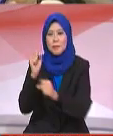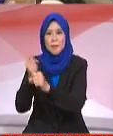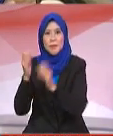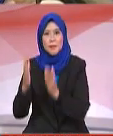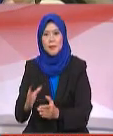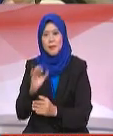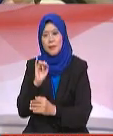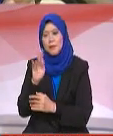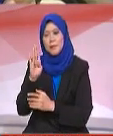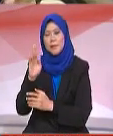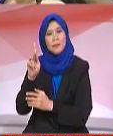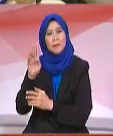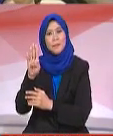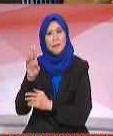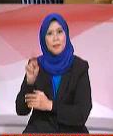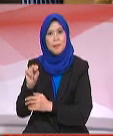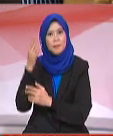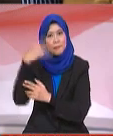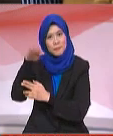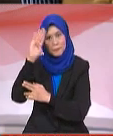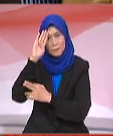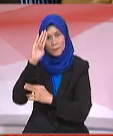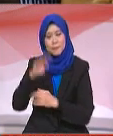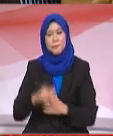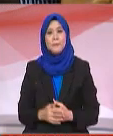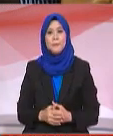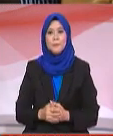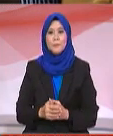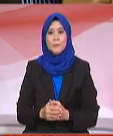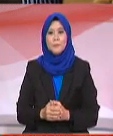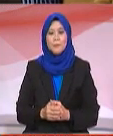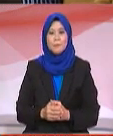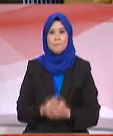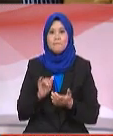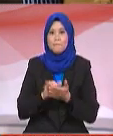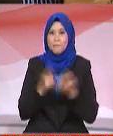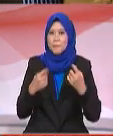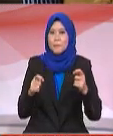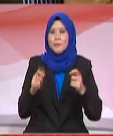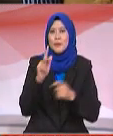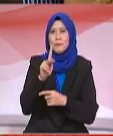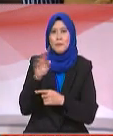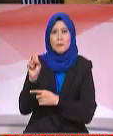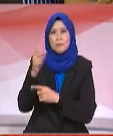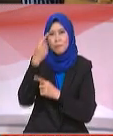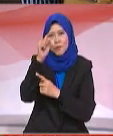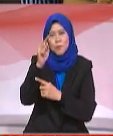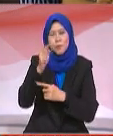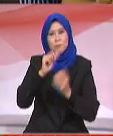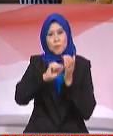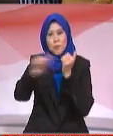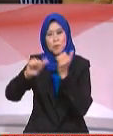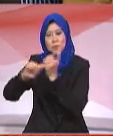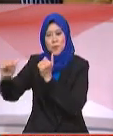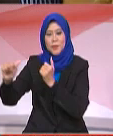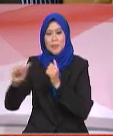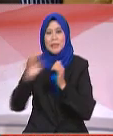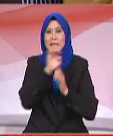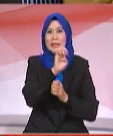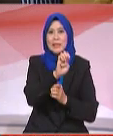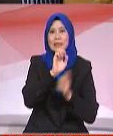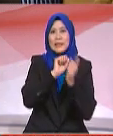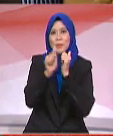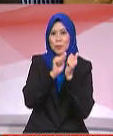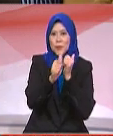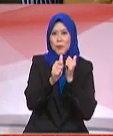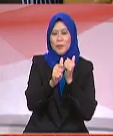IKBN Kuala Perlis. Inilah yang cuba dibawa oleh Kementerian Belia dan Sukan untuk promote e-sport di kalangan masyarakat belia. Kerana